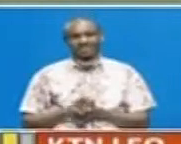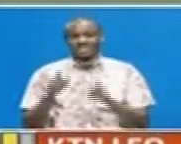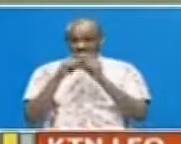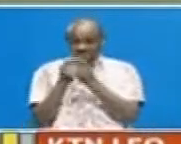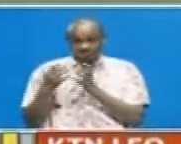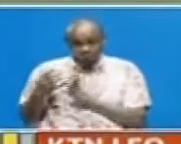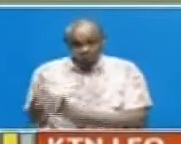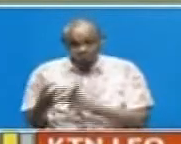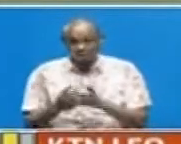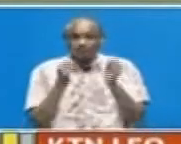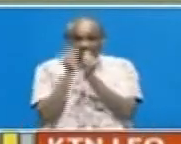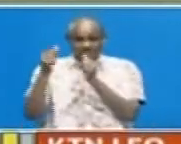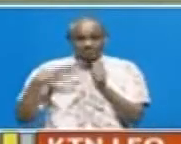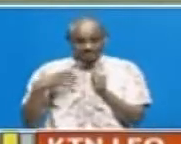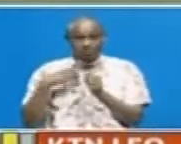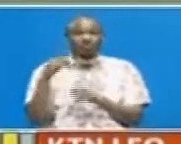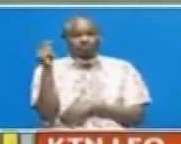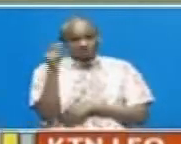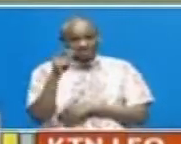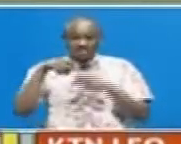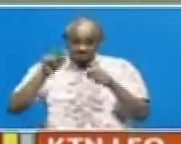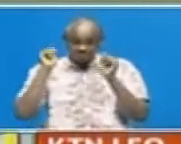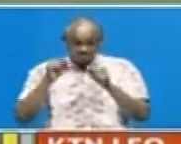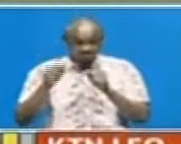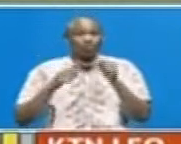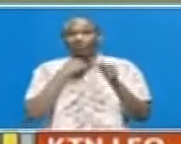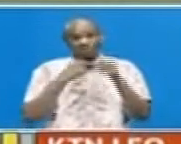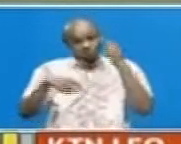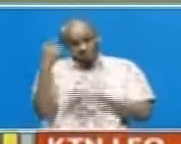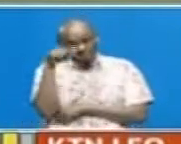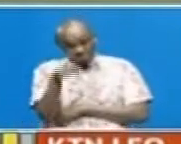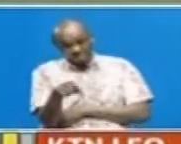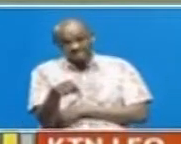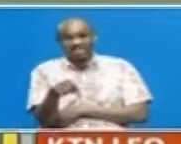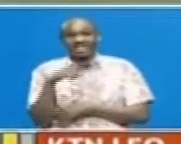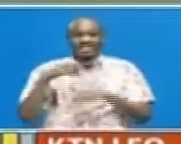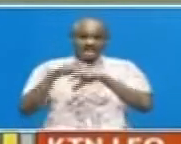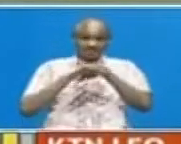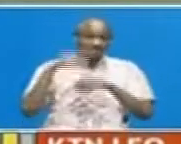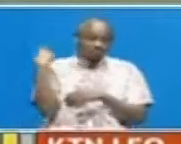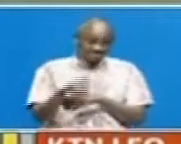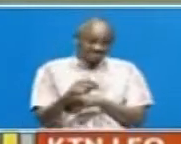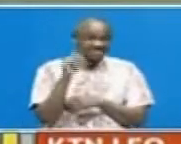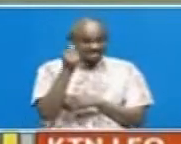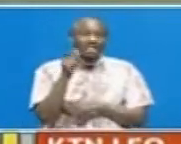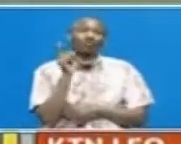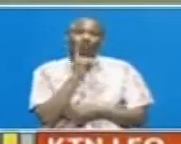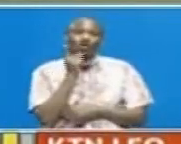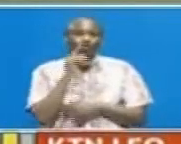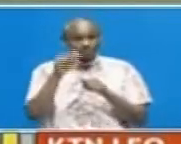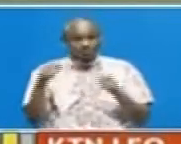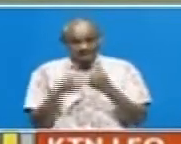Timu ya raga ya wachezaji 15 ya Tunisia inanuia kupata ushindi kwenye mechi ya kufuzu ubingwa wa Afrika dhidi ya Kenya hapo kesho kwenye uwanja